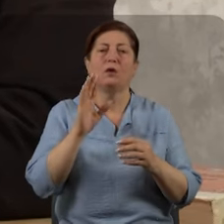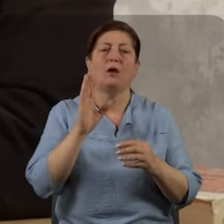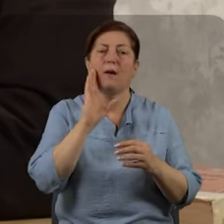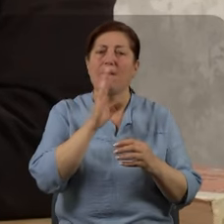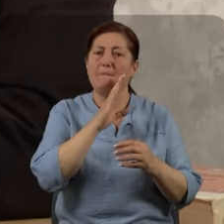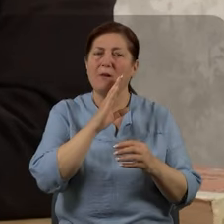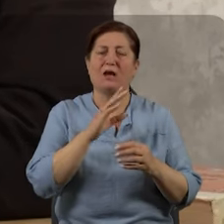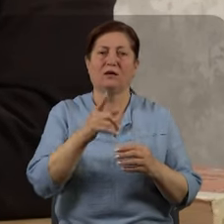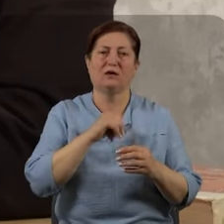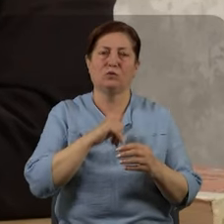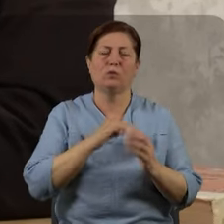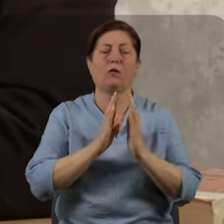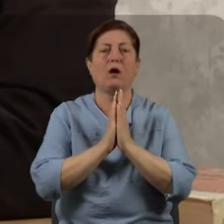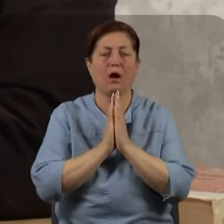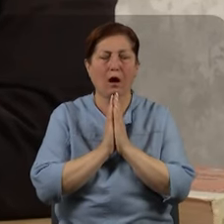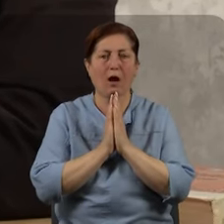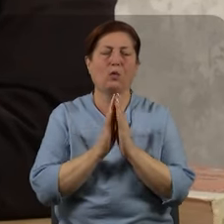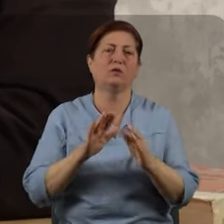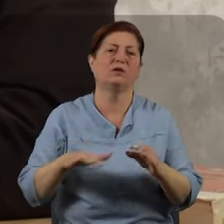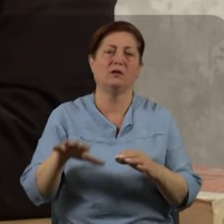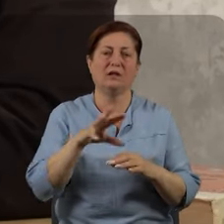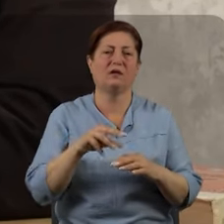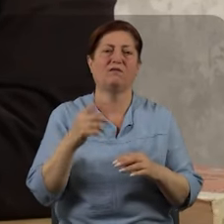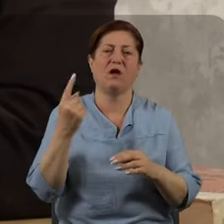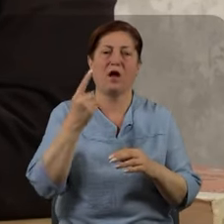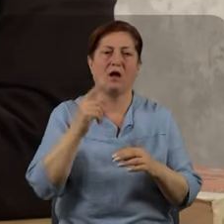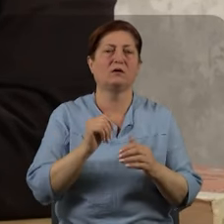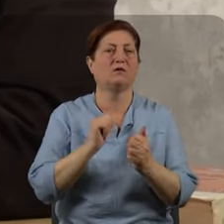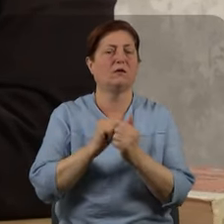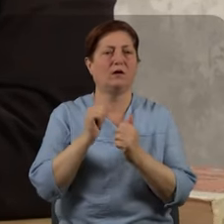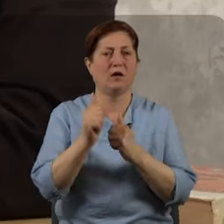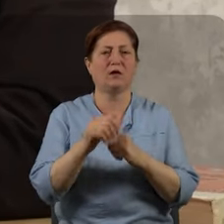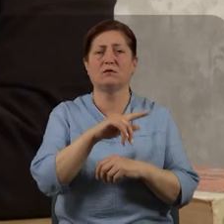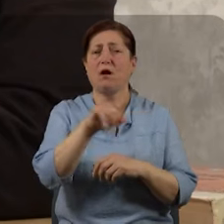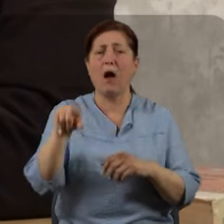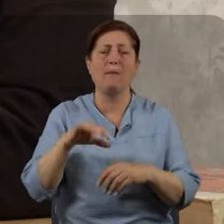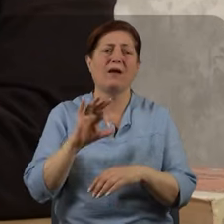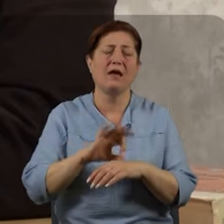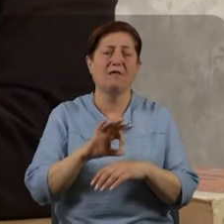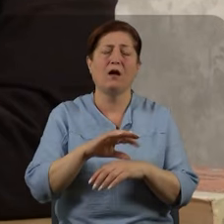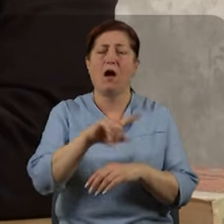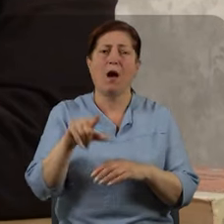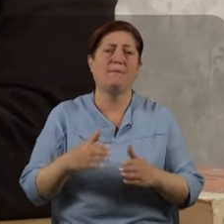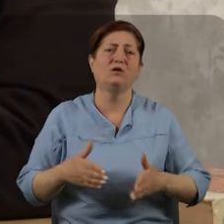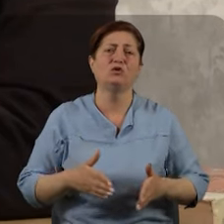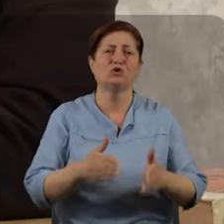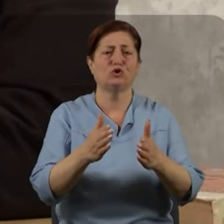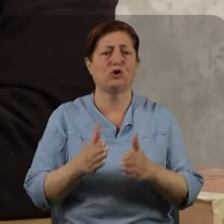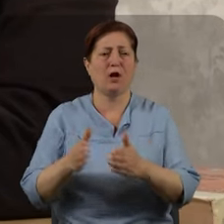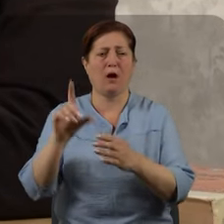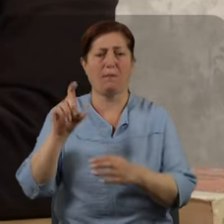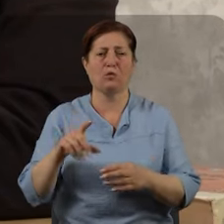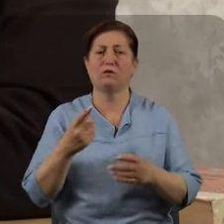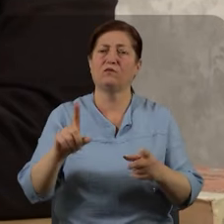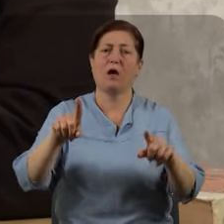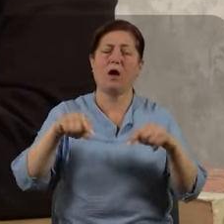աղոտ կանե մայրիկս լրին, ամենեն առաջ թող ինքը հասնի, ամեն հիվանդի հեռու ճամփորդի, ամենեն հետո թող ինքը